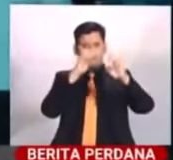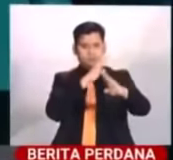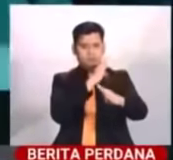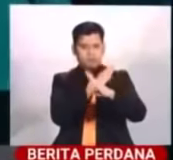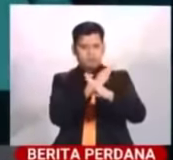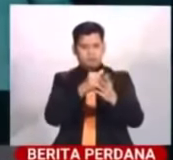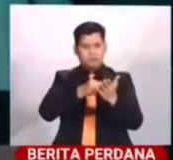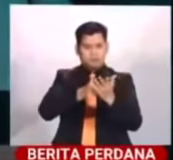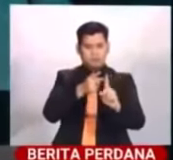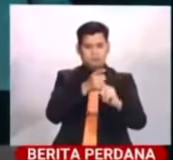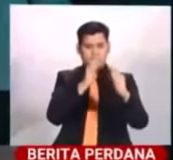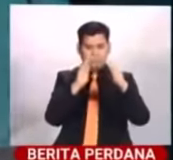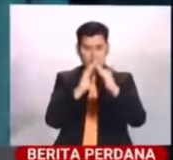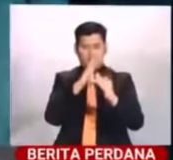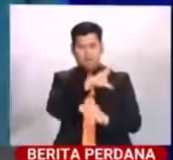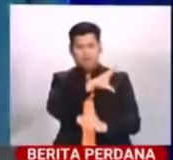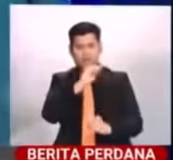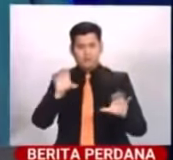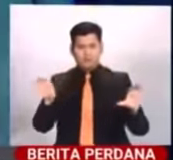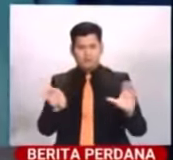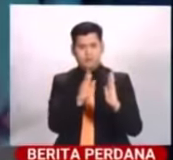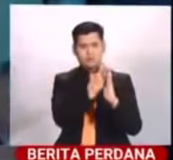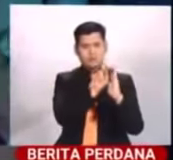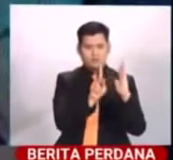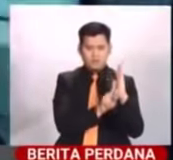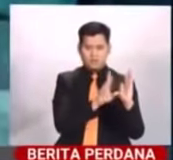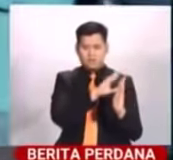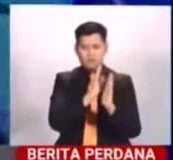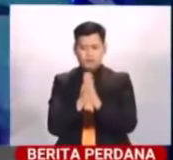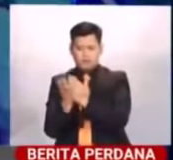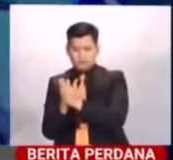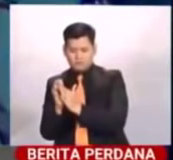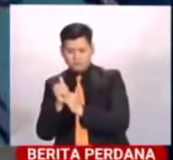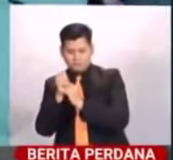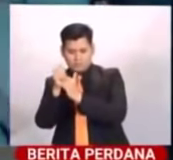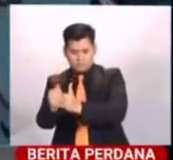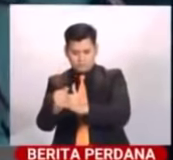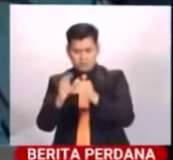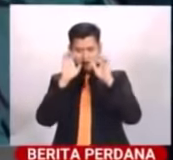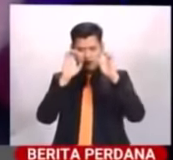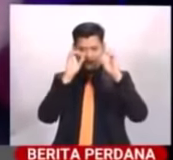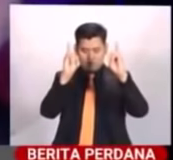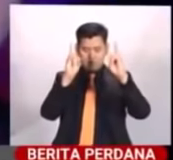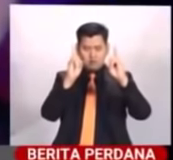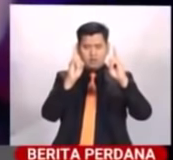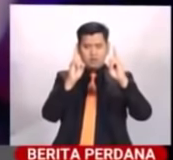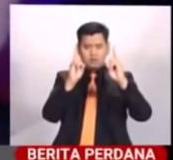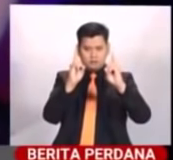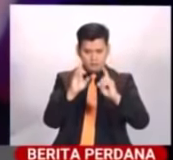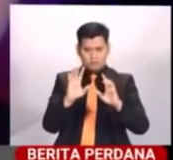rumah, pada masa sama melancarkan kurikulum dan buku panduan latihan pendidikan kehidupan berkeluarga.